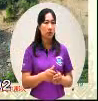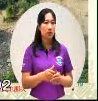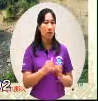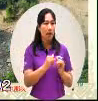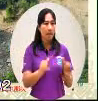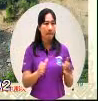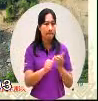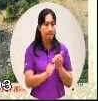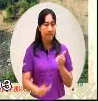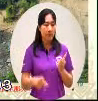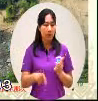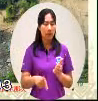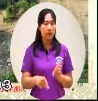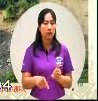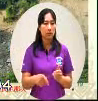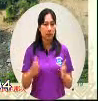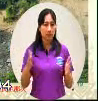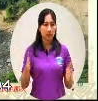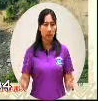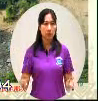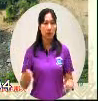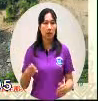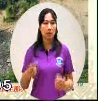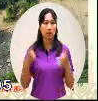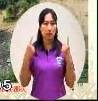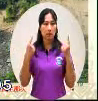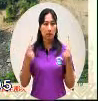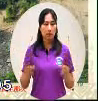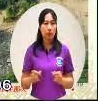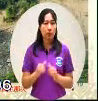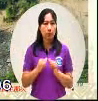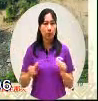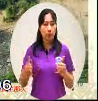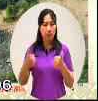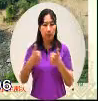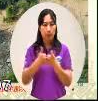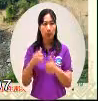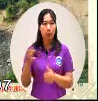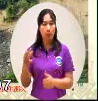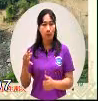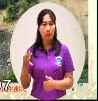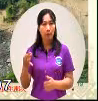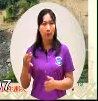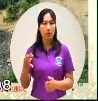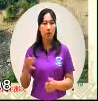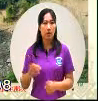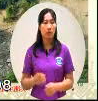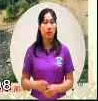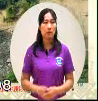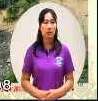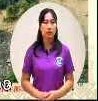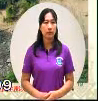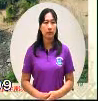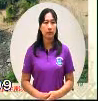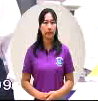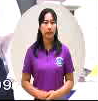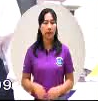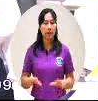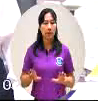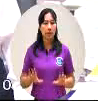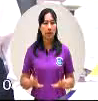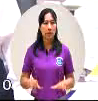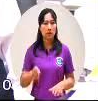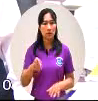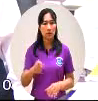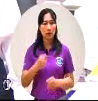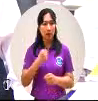想这个区块呢是沿民会的经费那么这个目前他做